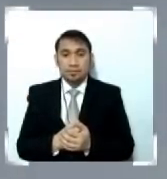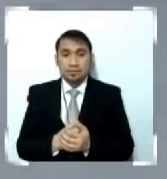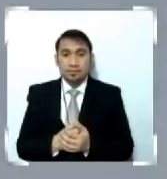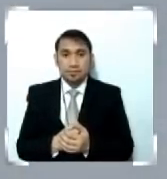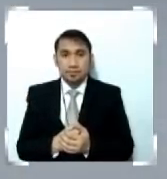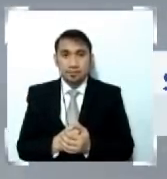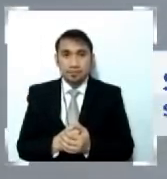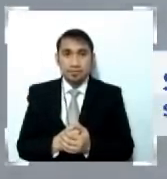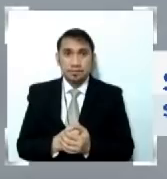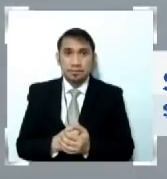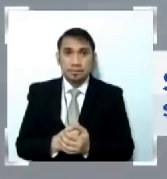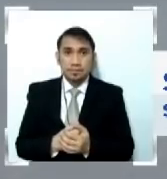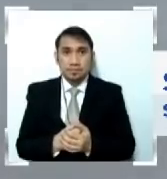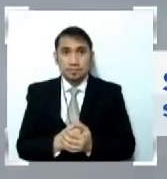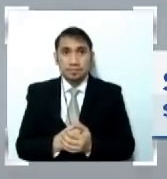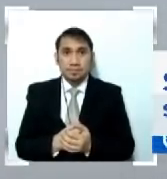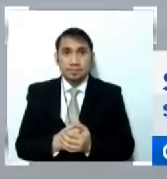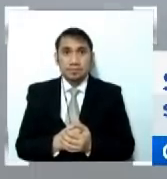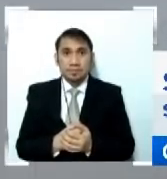Ayun,